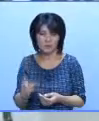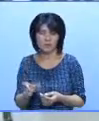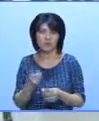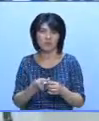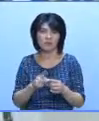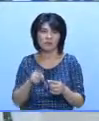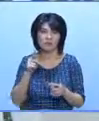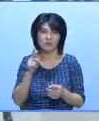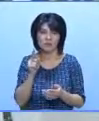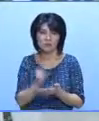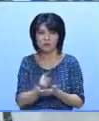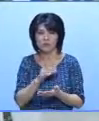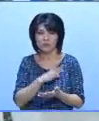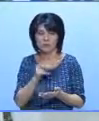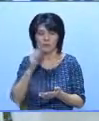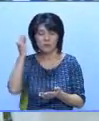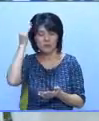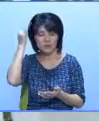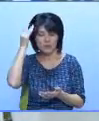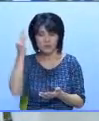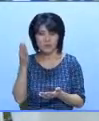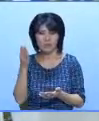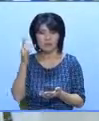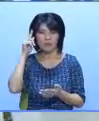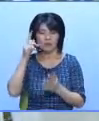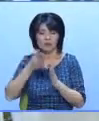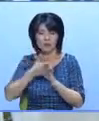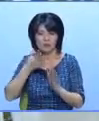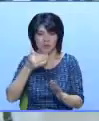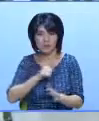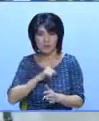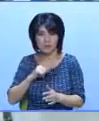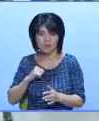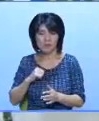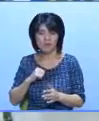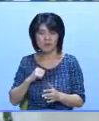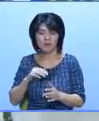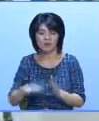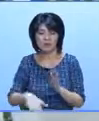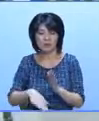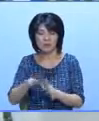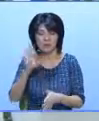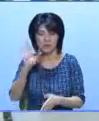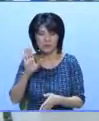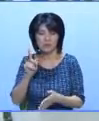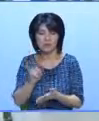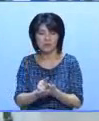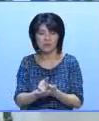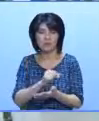білімді таба біліп және де оны өмірде пайдалануға білу керек.